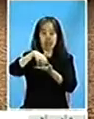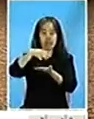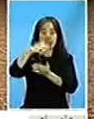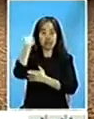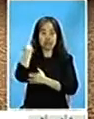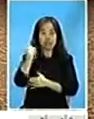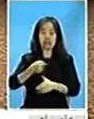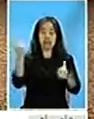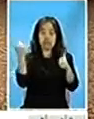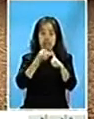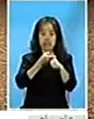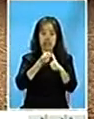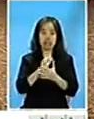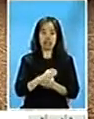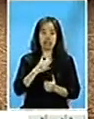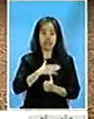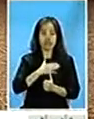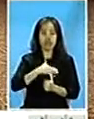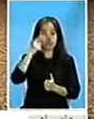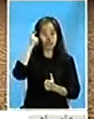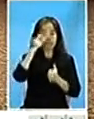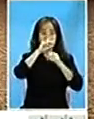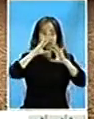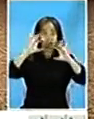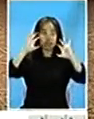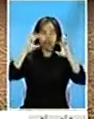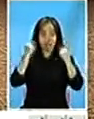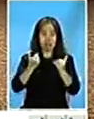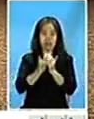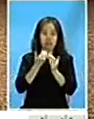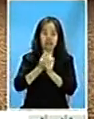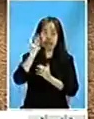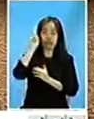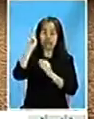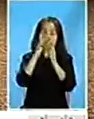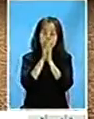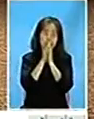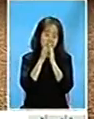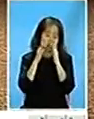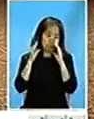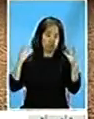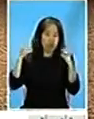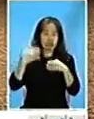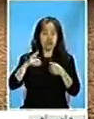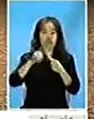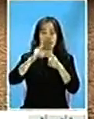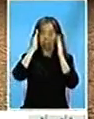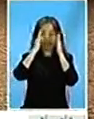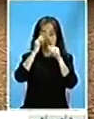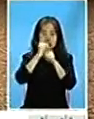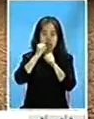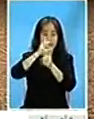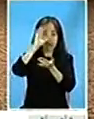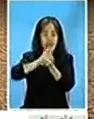ด็นแรกเลยนะคะดิฉันคิดว่ารัฐบาลเนี่ยกู้เงินมากเกินไปนะคะแล้วก็ไม่ตั้งใจที่จะตั้งงบจ่